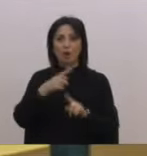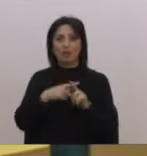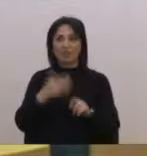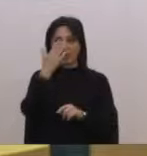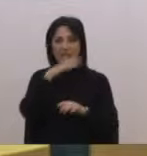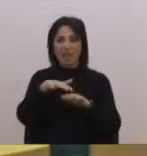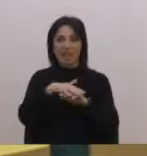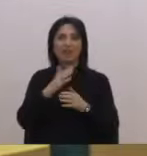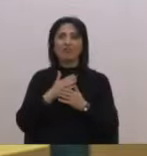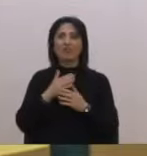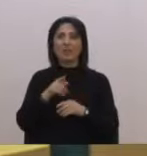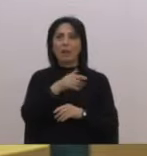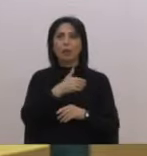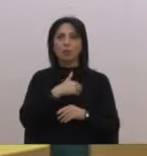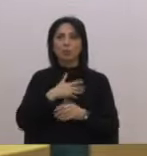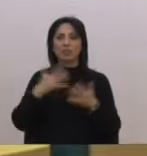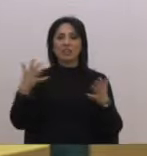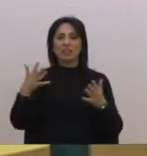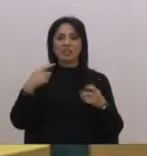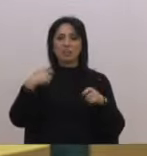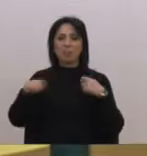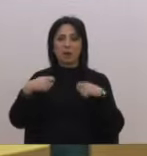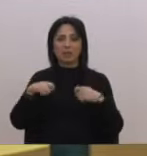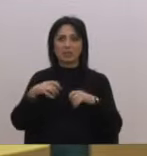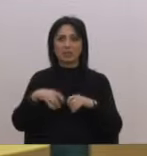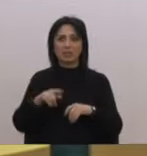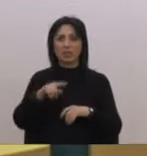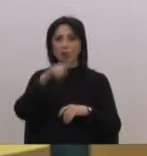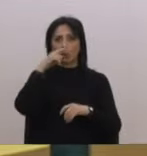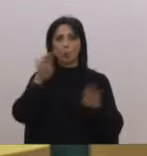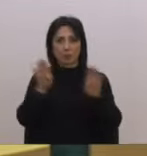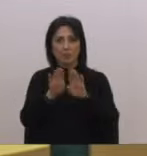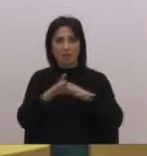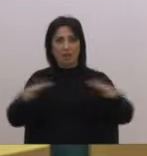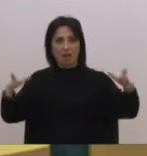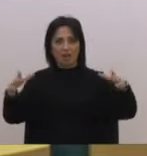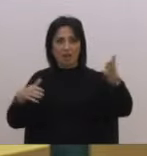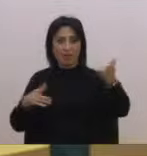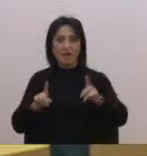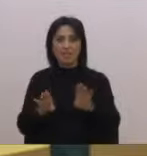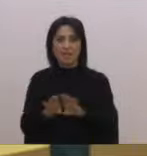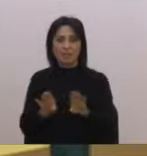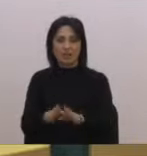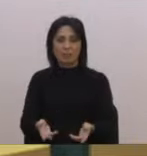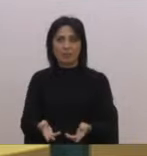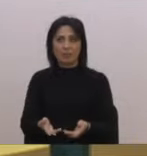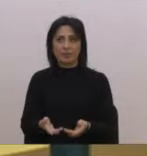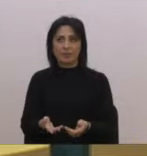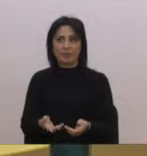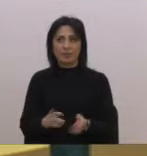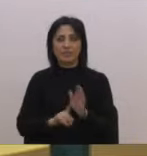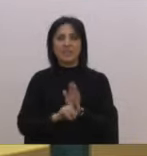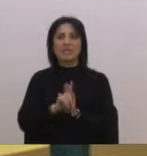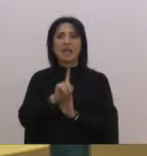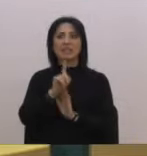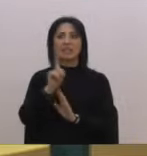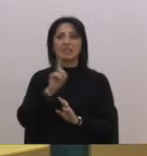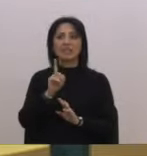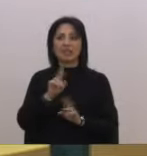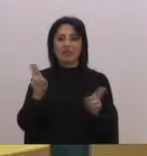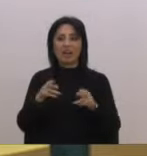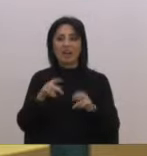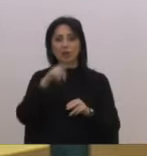eriward. Matunda tidi ca să gemis bazarie. Ruset rase drevit, scoade scoam, paritetul satske serze, tu